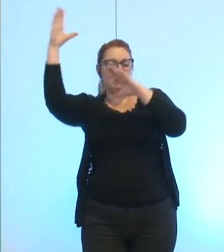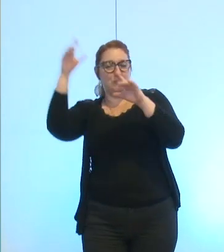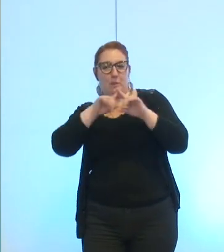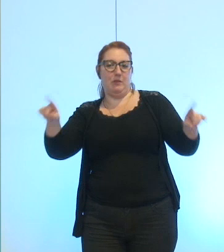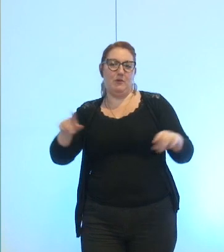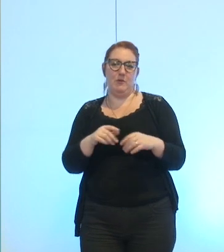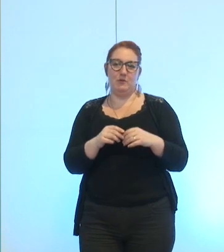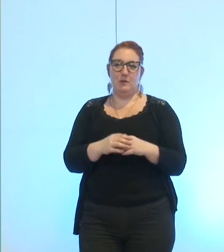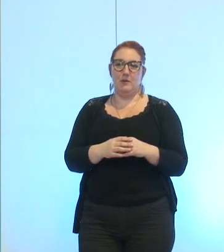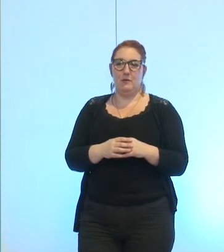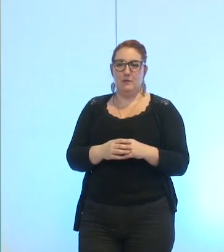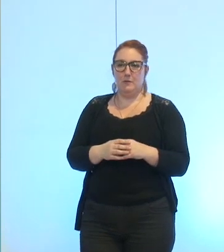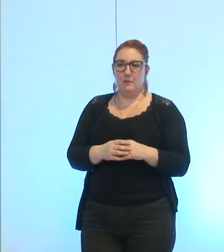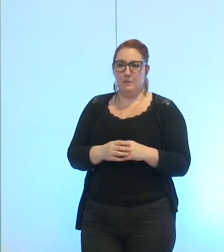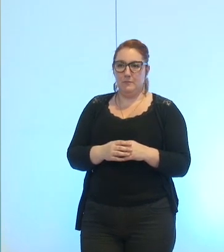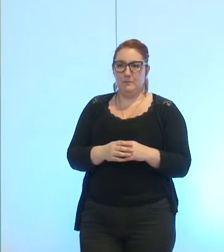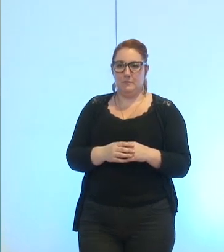monsieur qui ve dire quelque